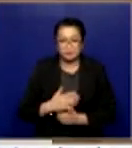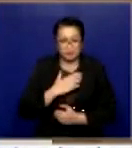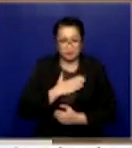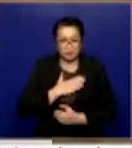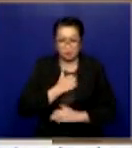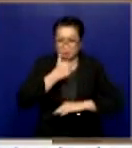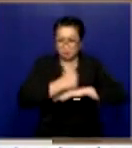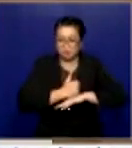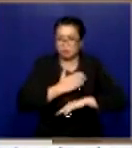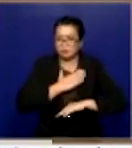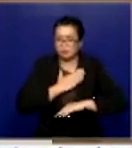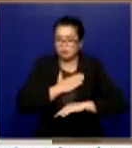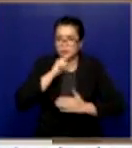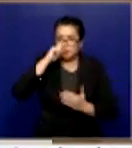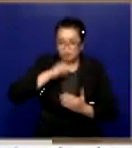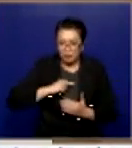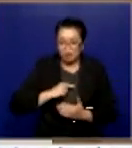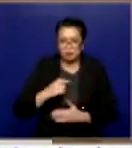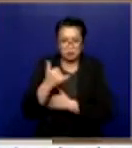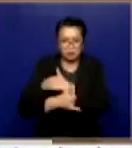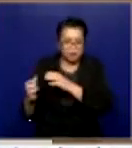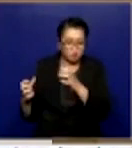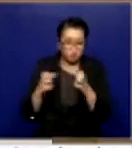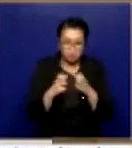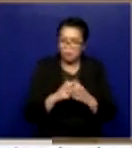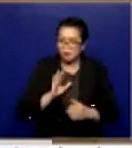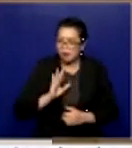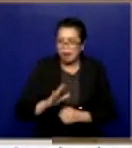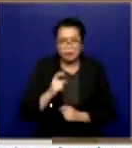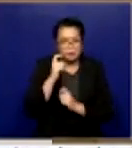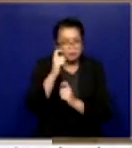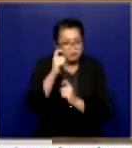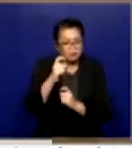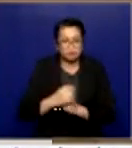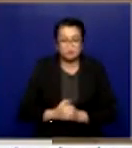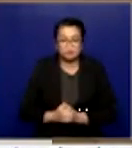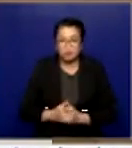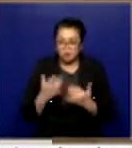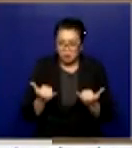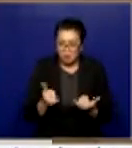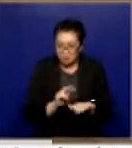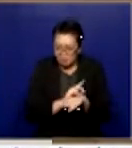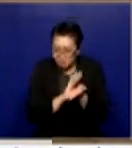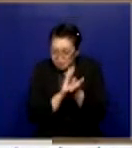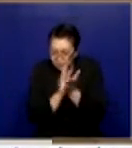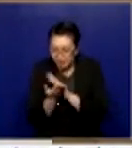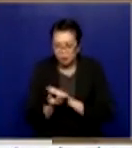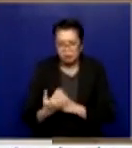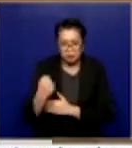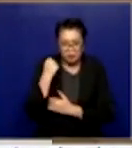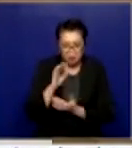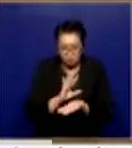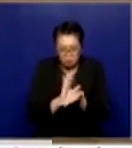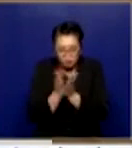มีอธิปไตยแผ่นดินของเราดาวเข้ามามันอันตรายที่สุดเลยช่วงนี้เป็นช่วงกันควบหน้ากัน